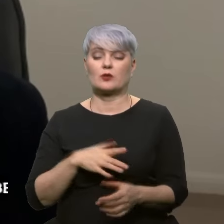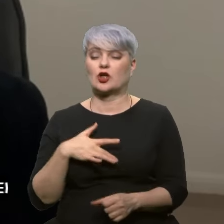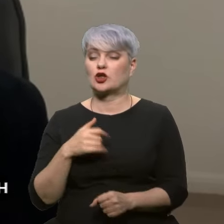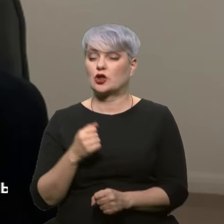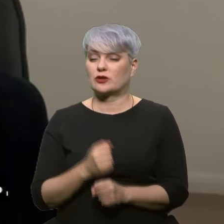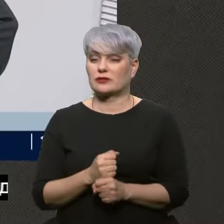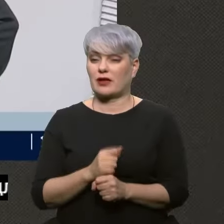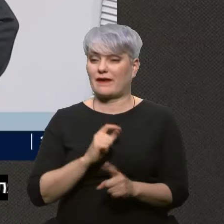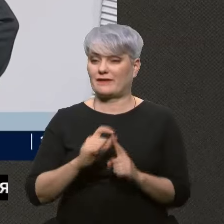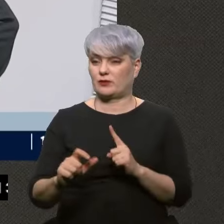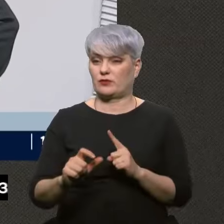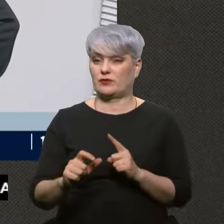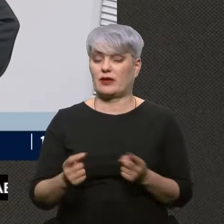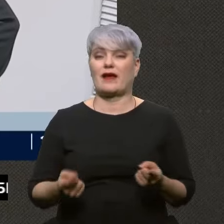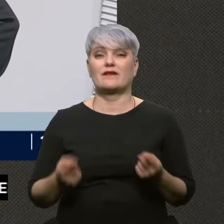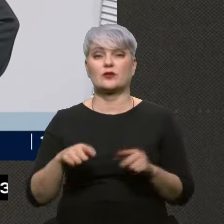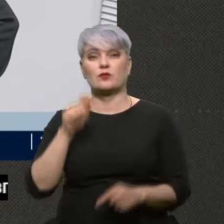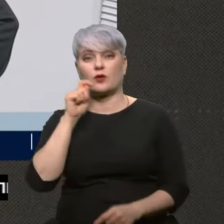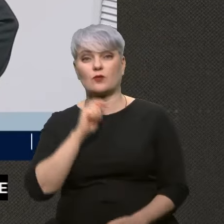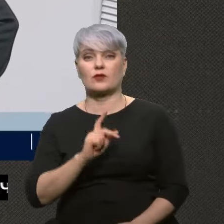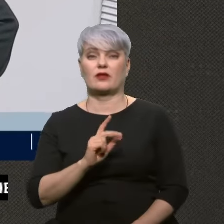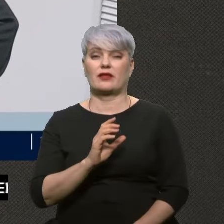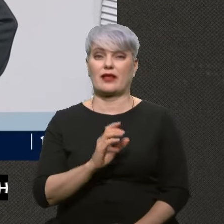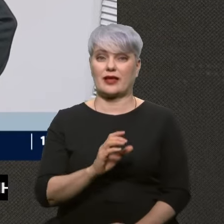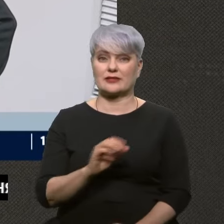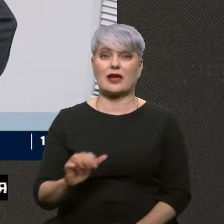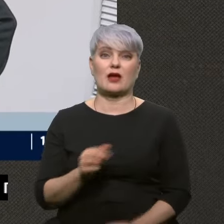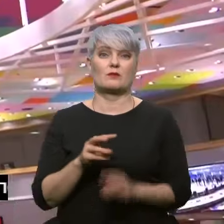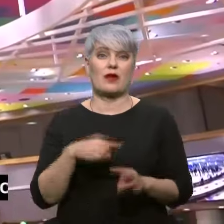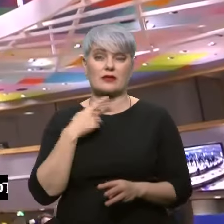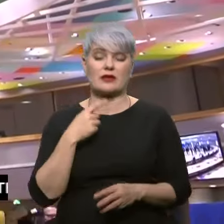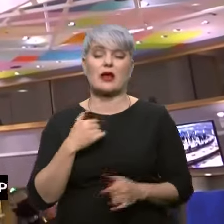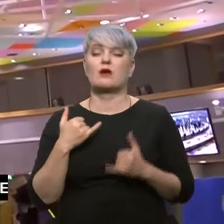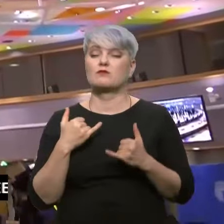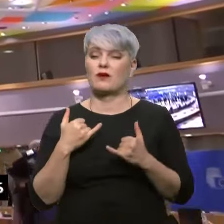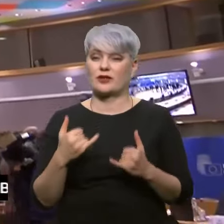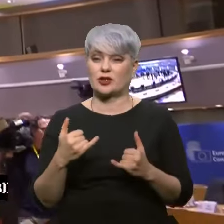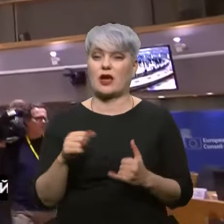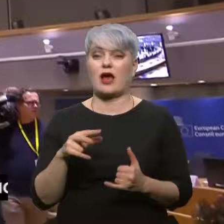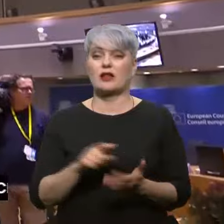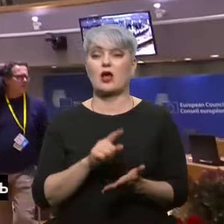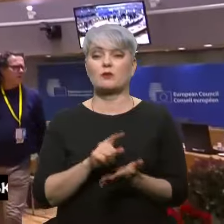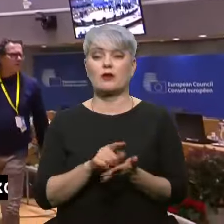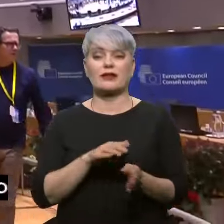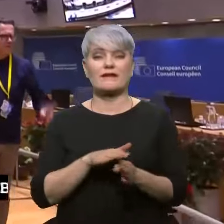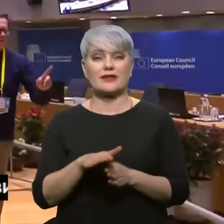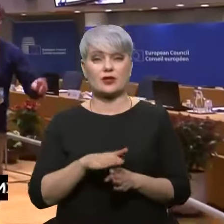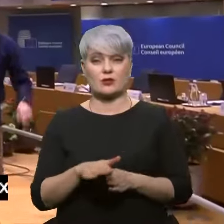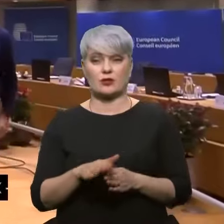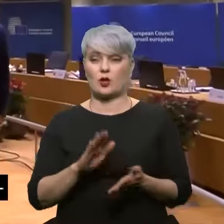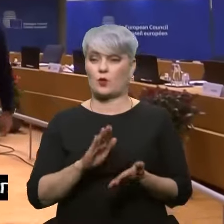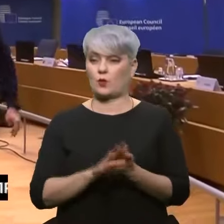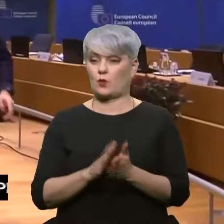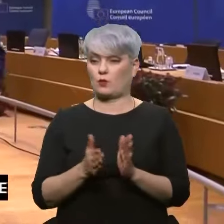жорстка відповідь. Вступу України до ЄС прем'єр Словаччини сказав, що поважає таке рішення, але вони повинні виконати умови. Юрій